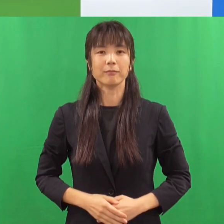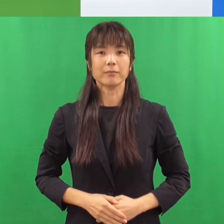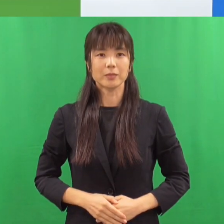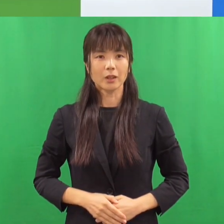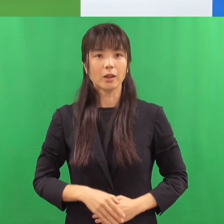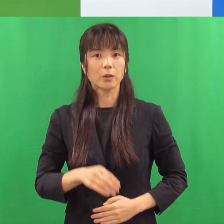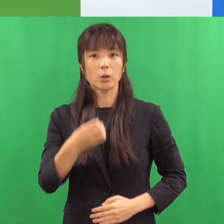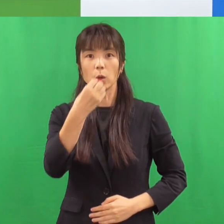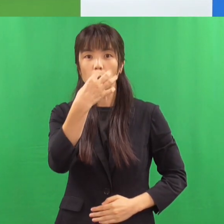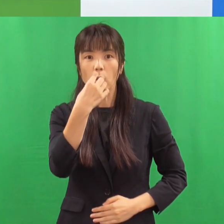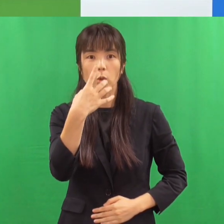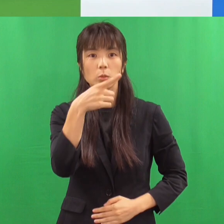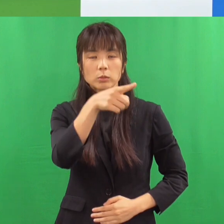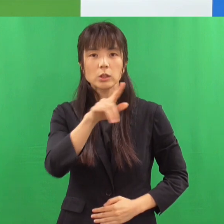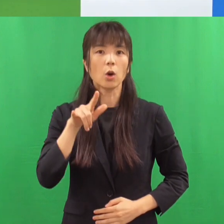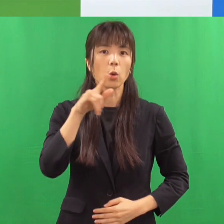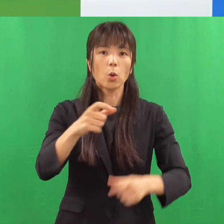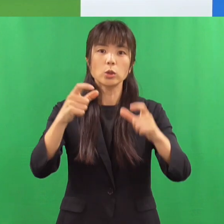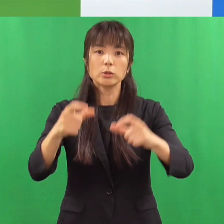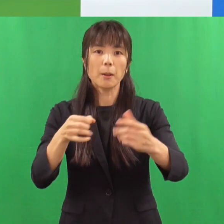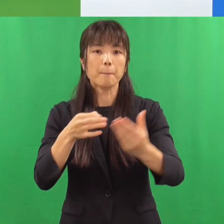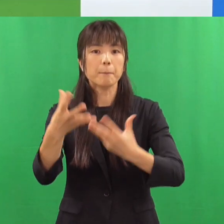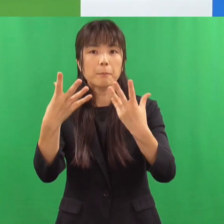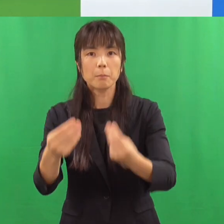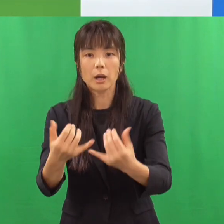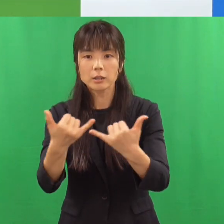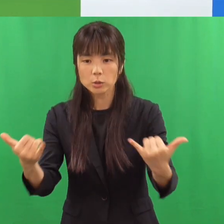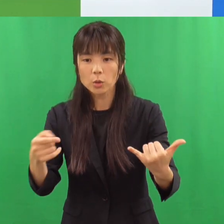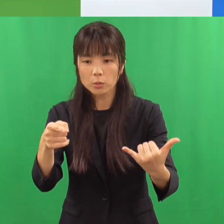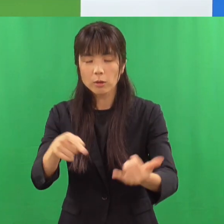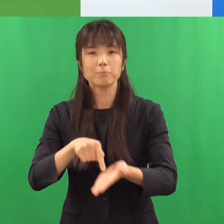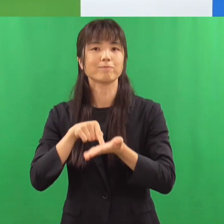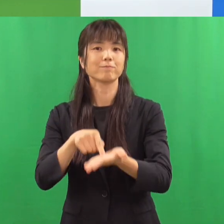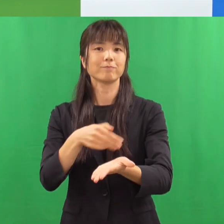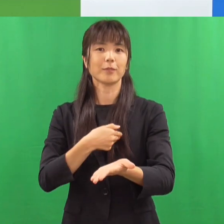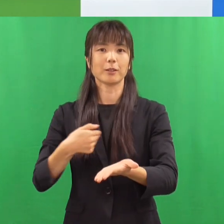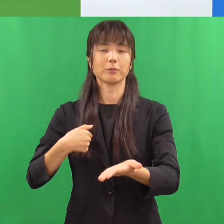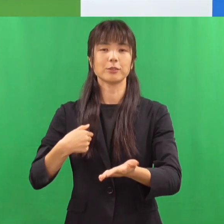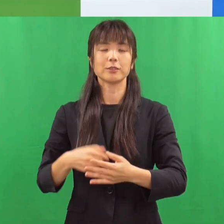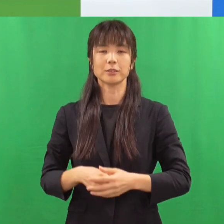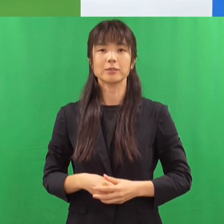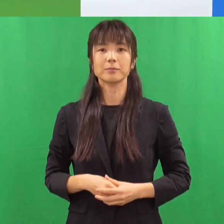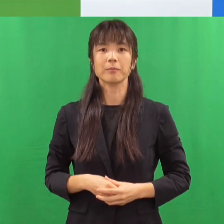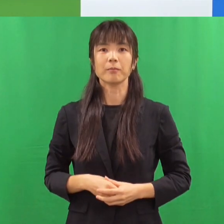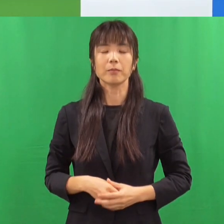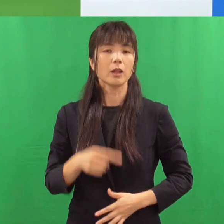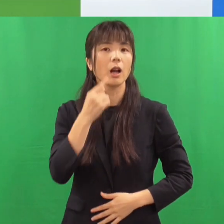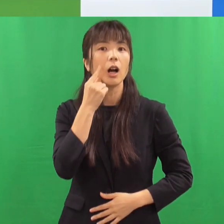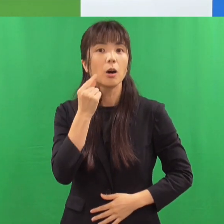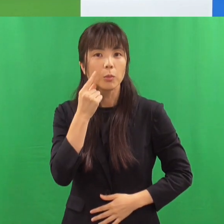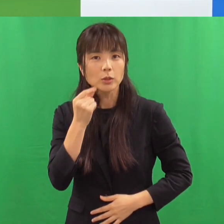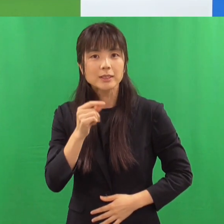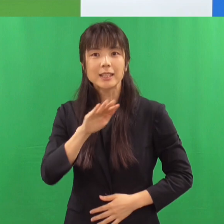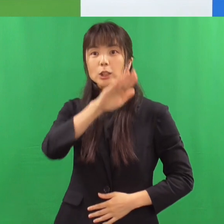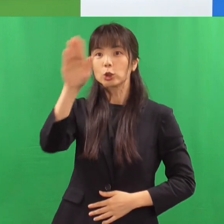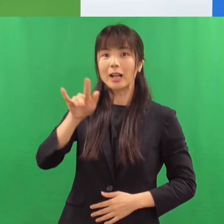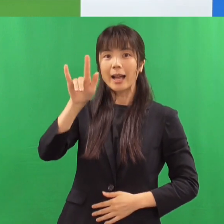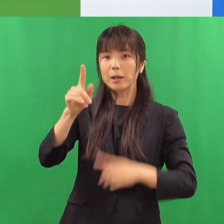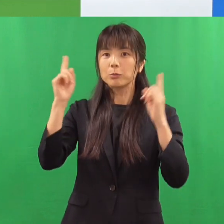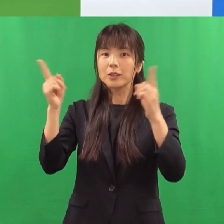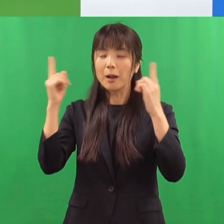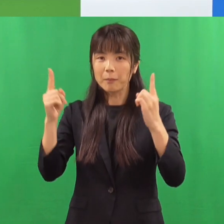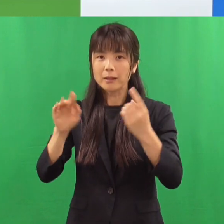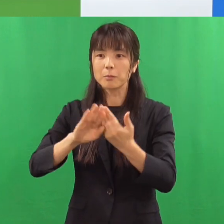航空券を取得済みの方も申請可能となっております。また現在実施中のスカイアップ仙台キャンペーンにすでに申請済